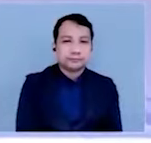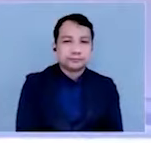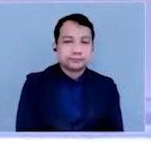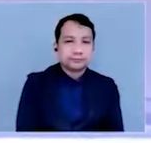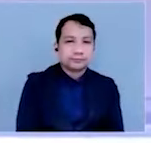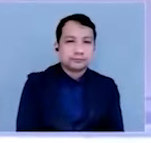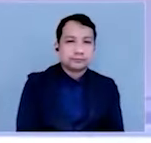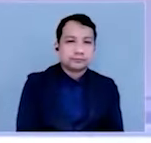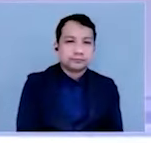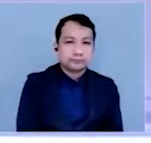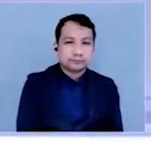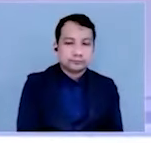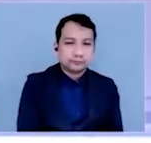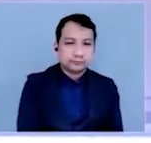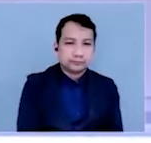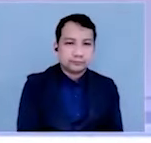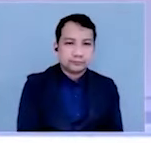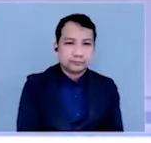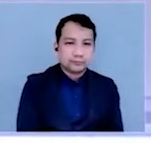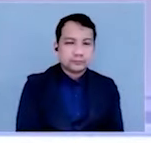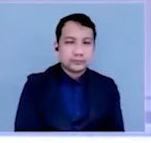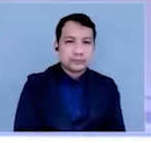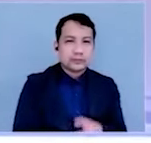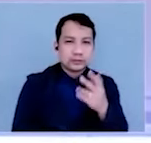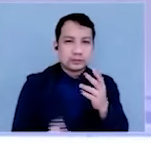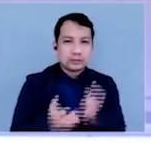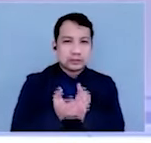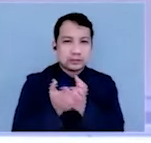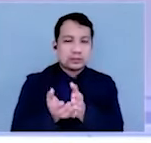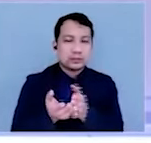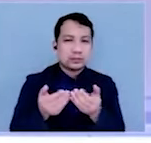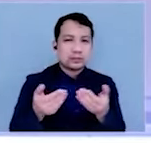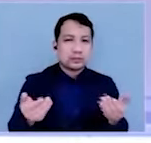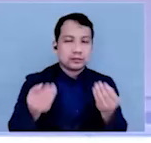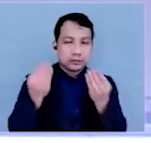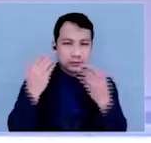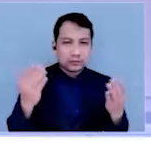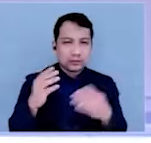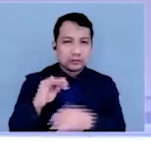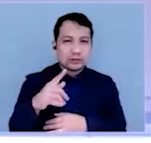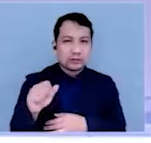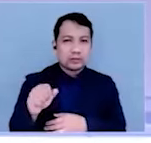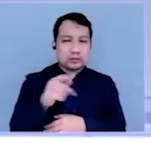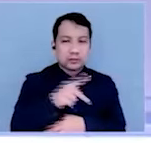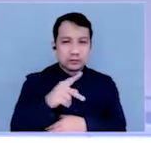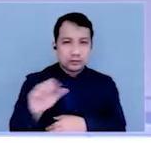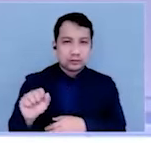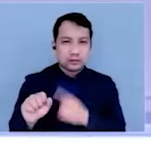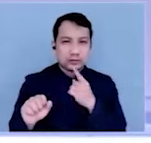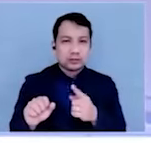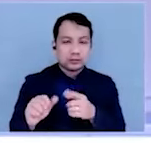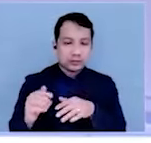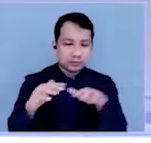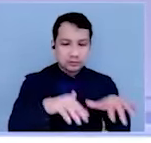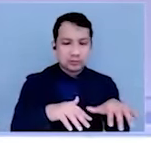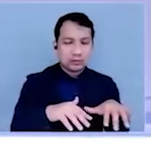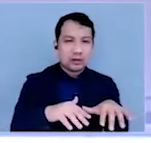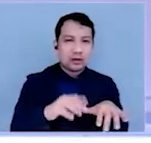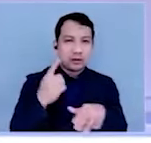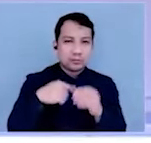Malpok ang isang tugboat at tatlong barge sa magkakaibang tulay sa Manggahan, Pasig matapos anurin ng rumaragas ang